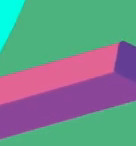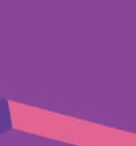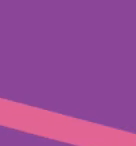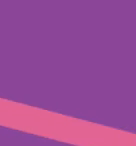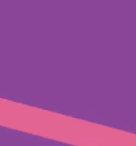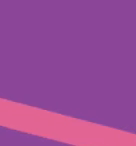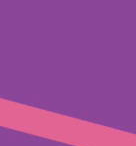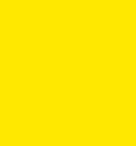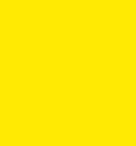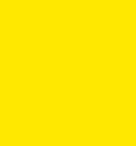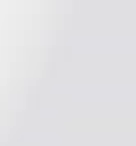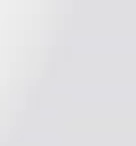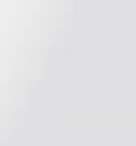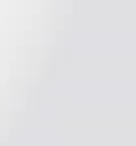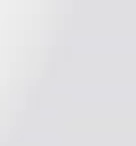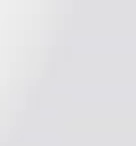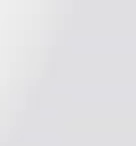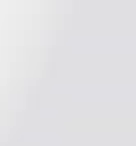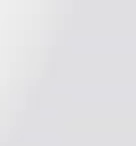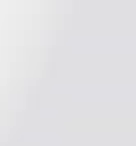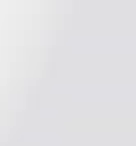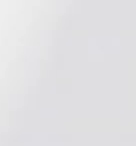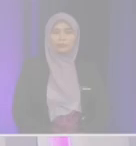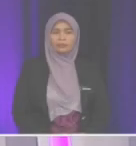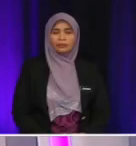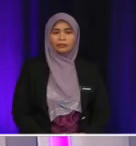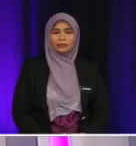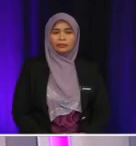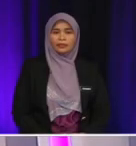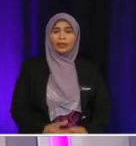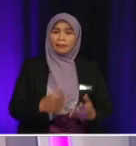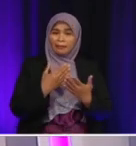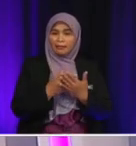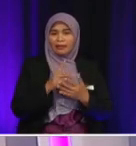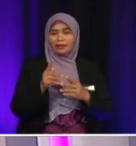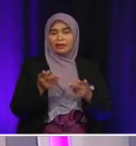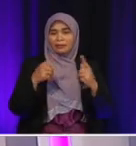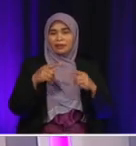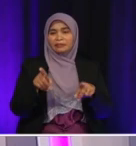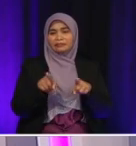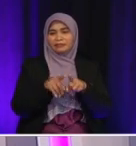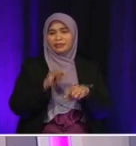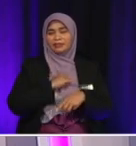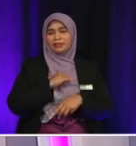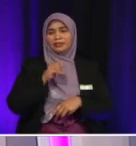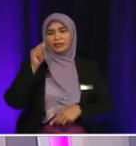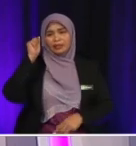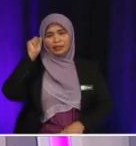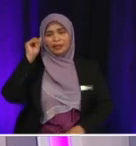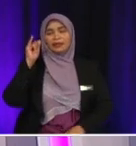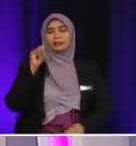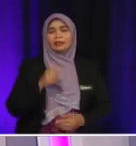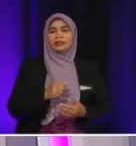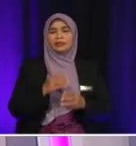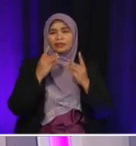KPM Didik TV KPM Baiklah kembali bersama saya Aan sufian Azman dididik TV